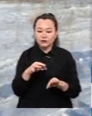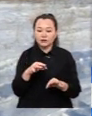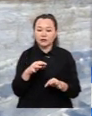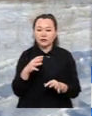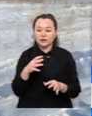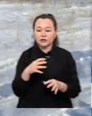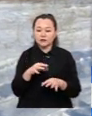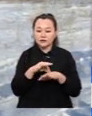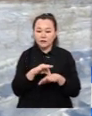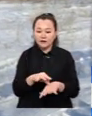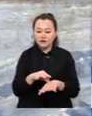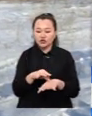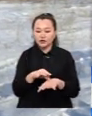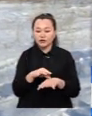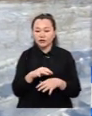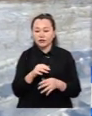пропустить сопровождение